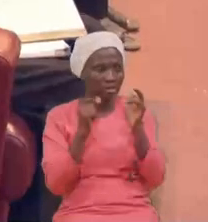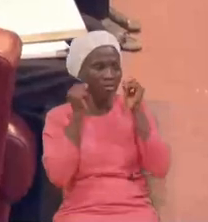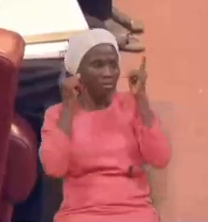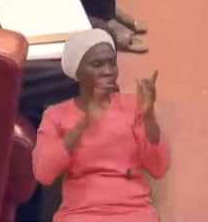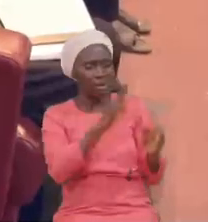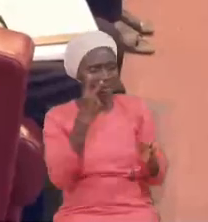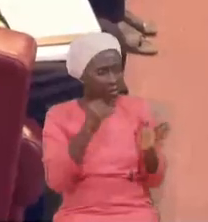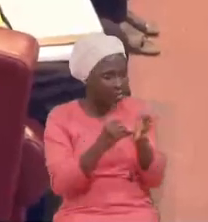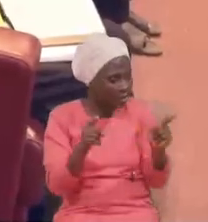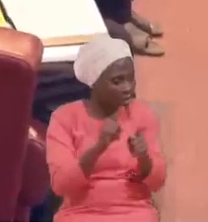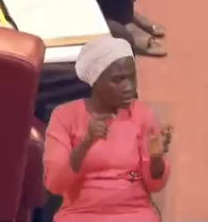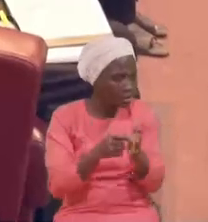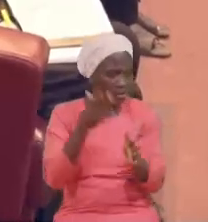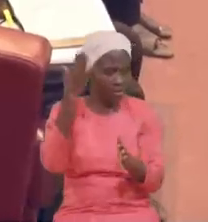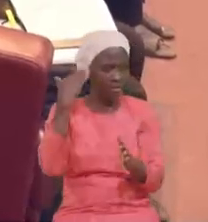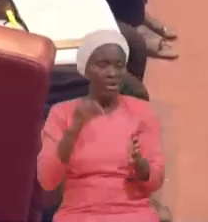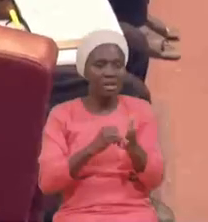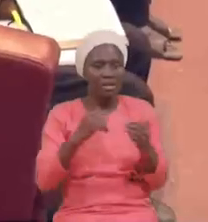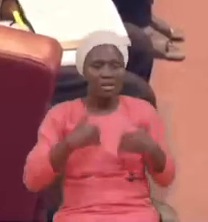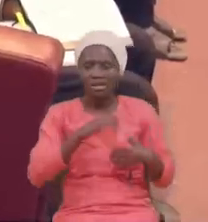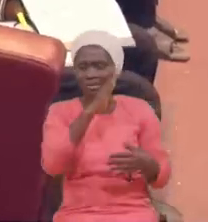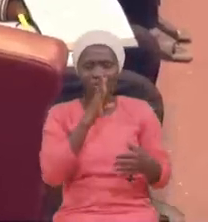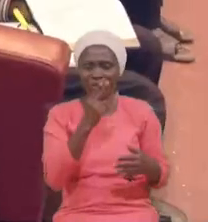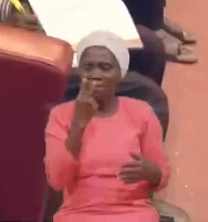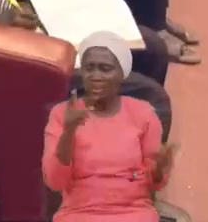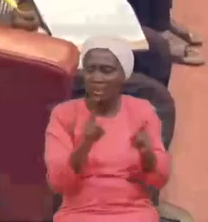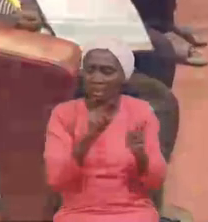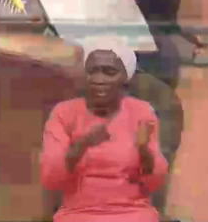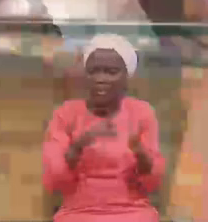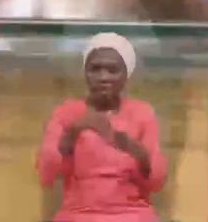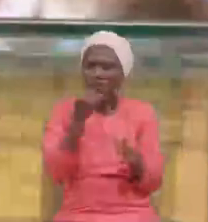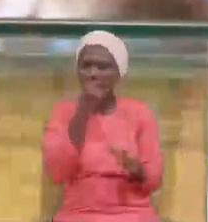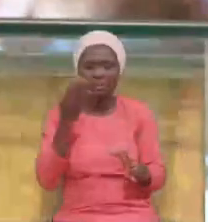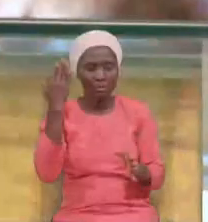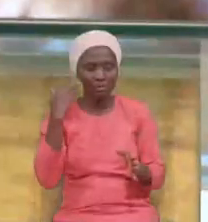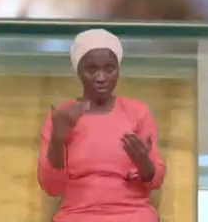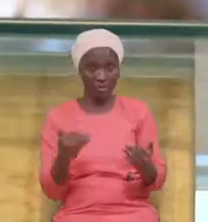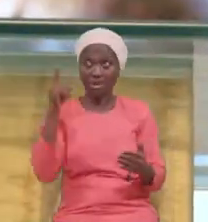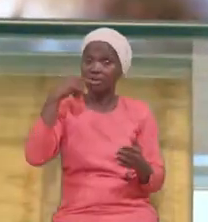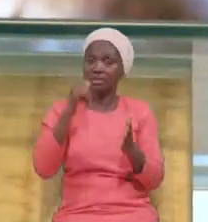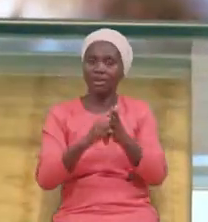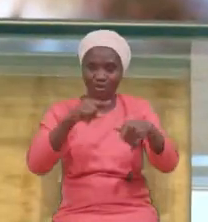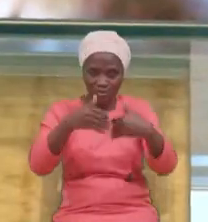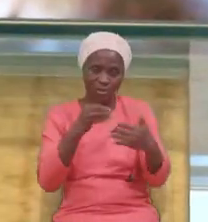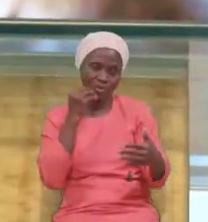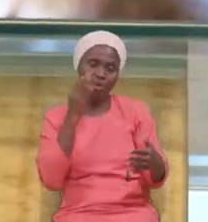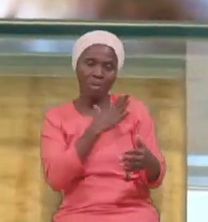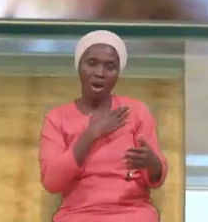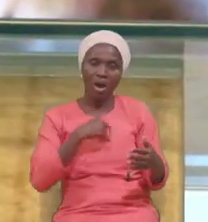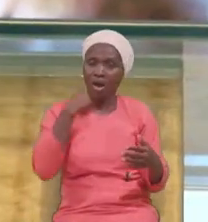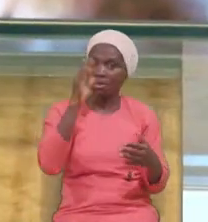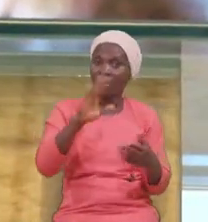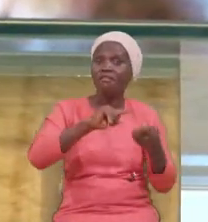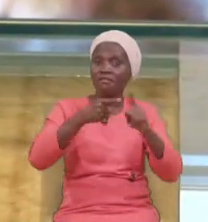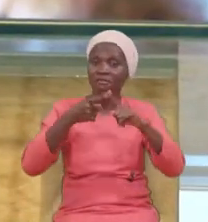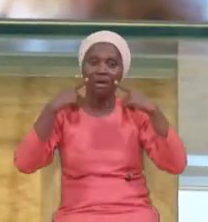de pareil. Alors, ce n'était jamais vu en Israël. Maintenant, il dit, va dans ta maison, vers les